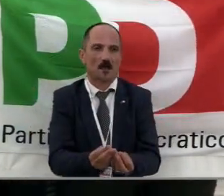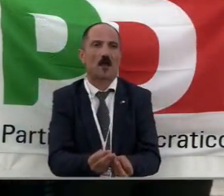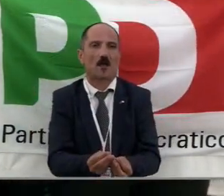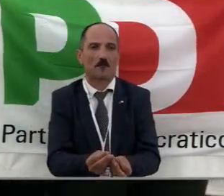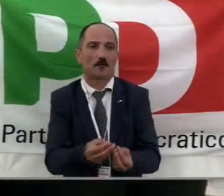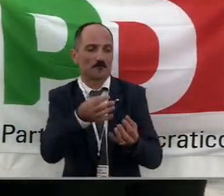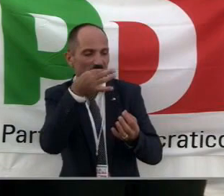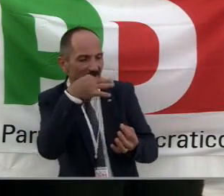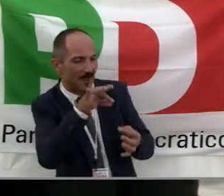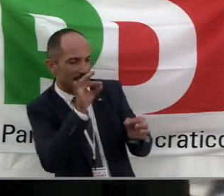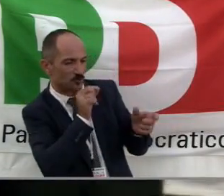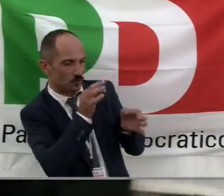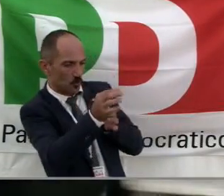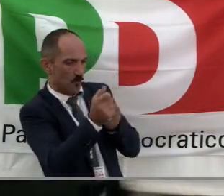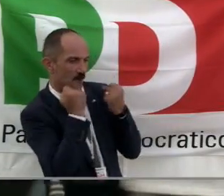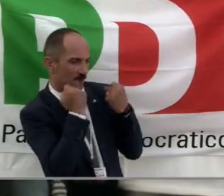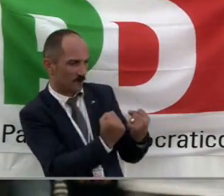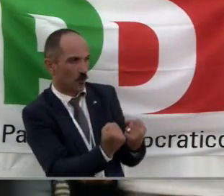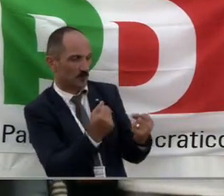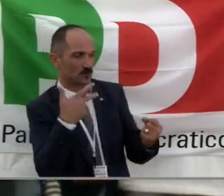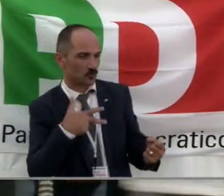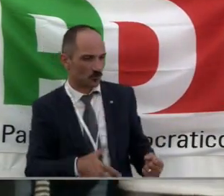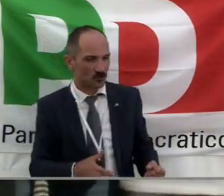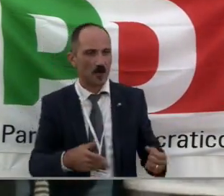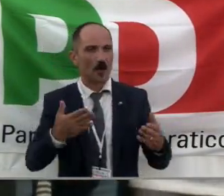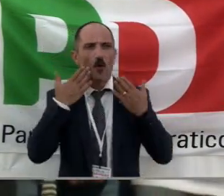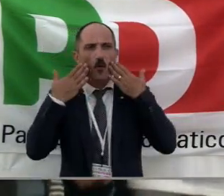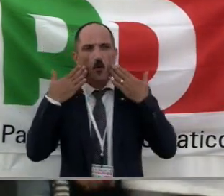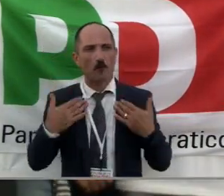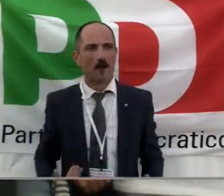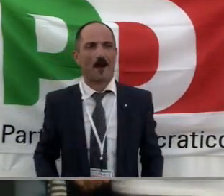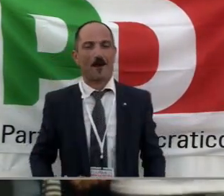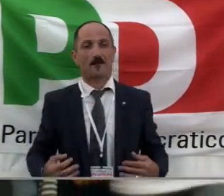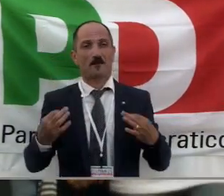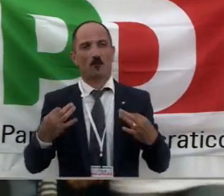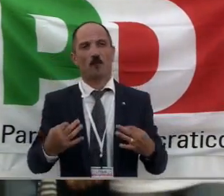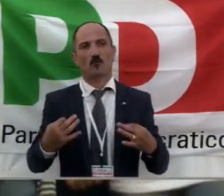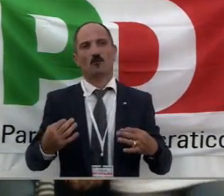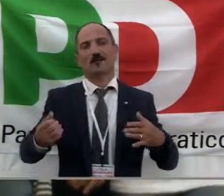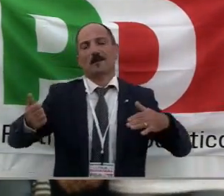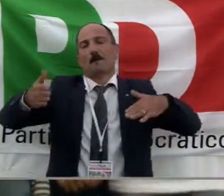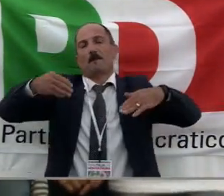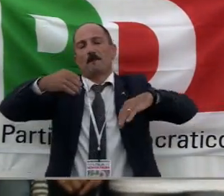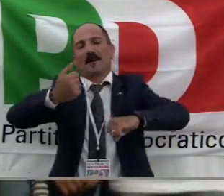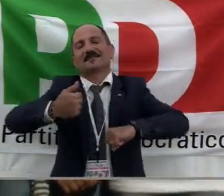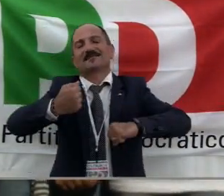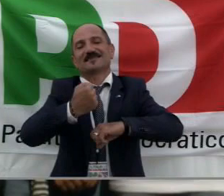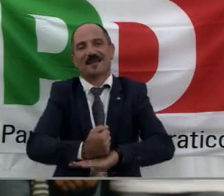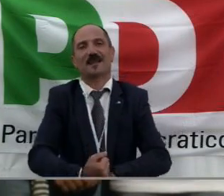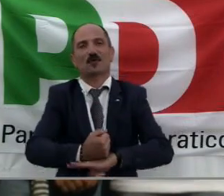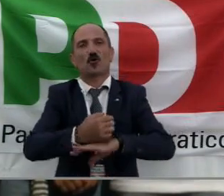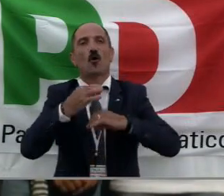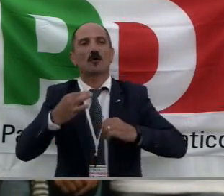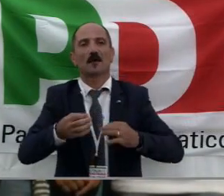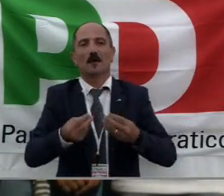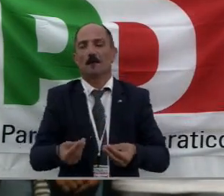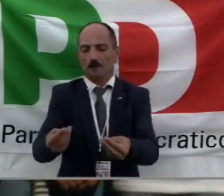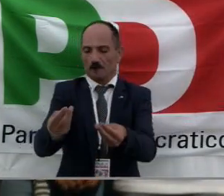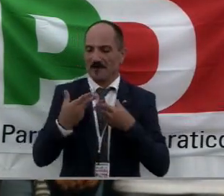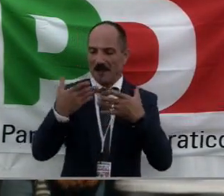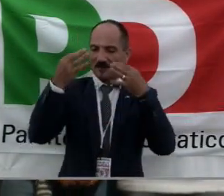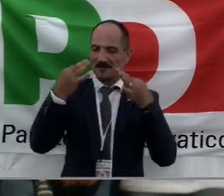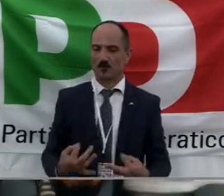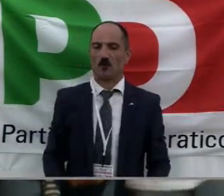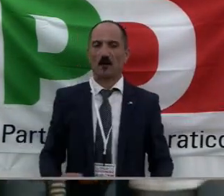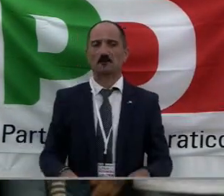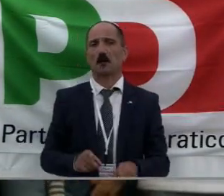sono relazioni forti, sociali, umane, di presidio che ti garantiscono sicurezza,